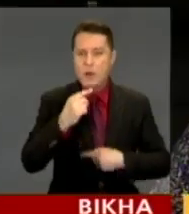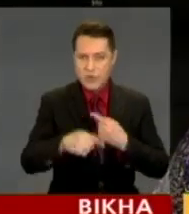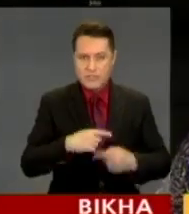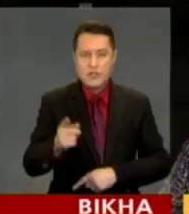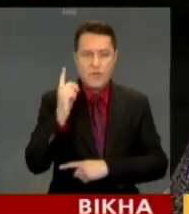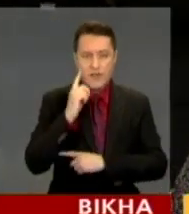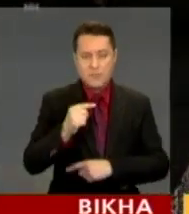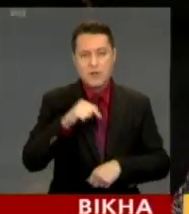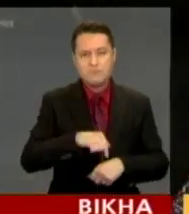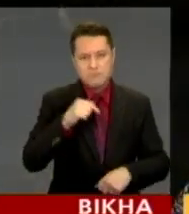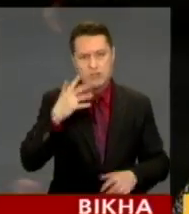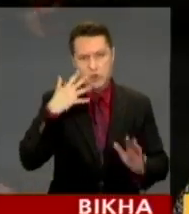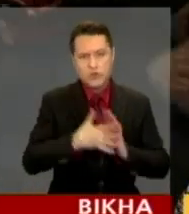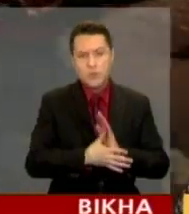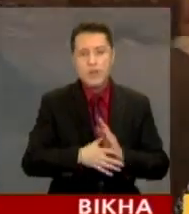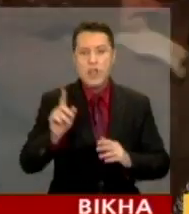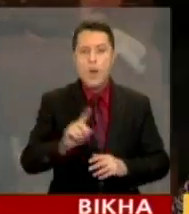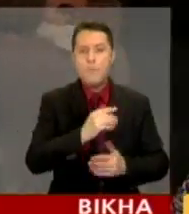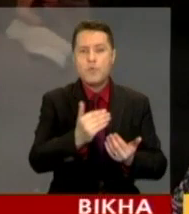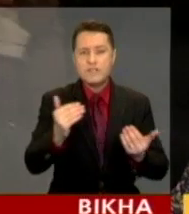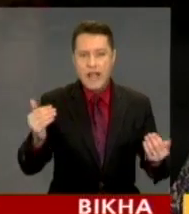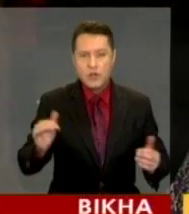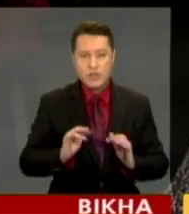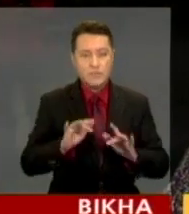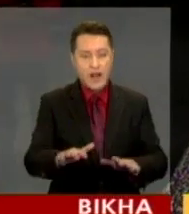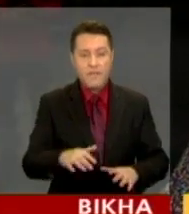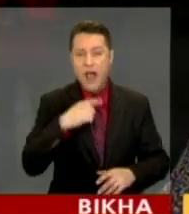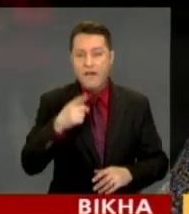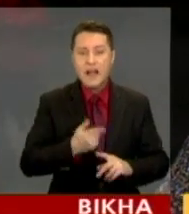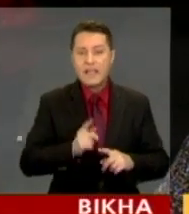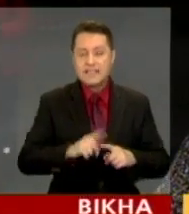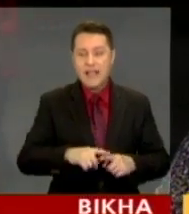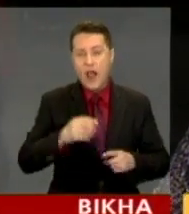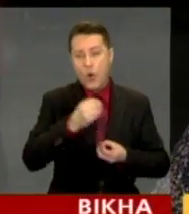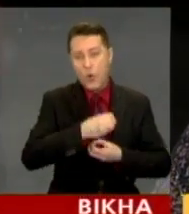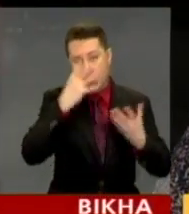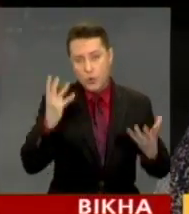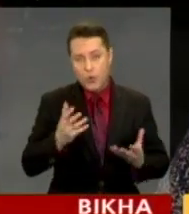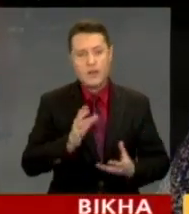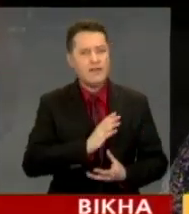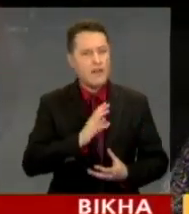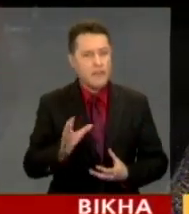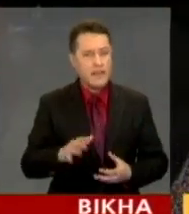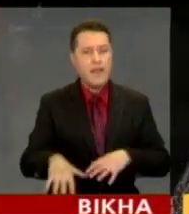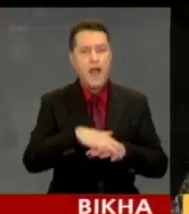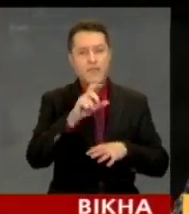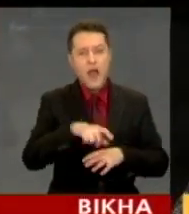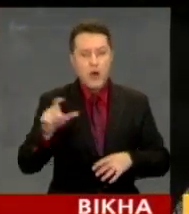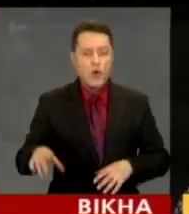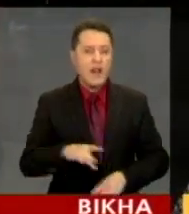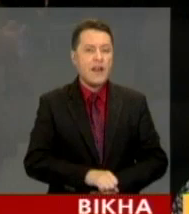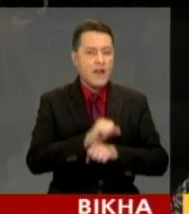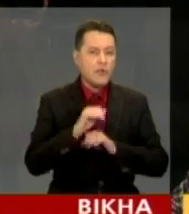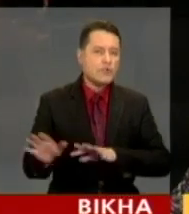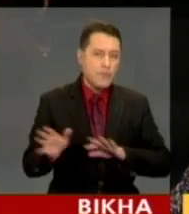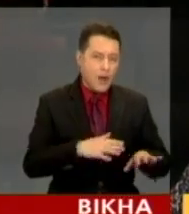з розумінням музейної справи. Вони так і казали, що це культурне надбання народу, революції проходять, війни проходять, а